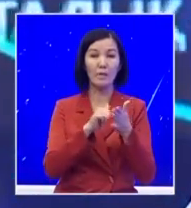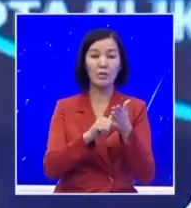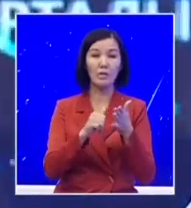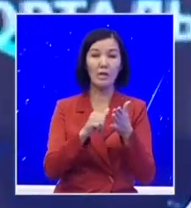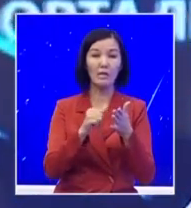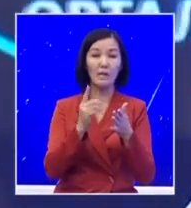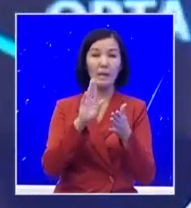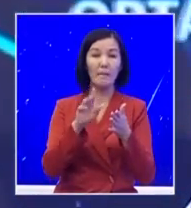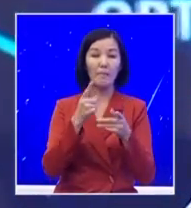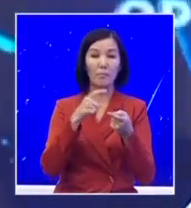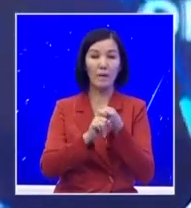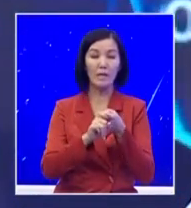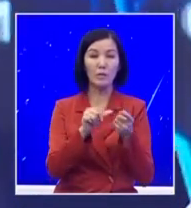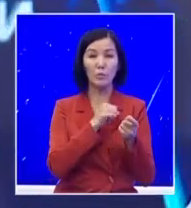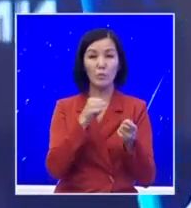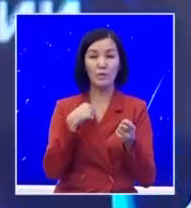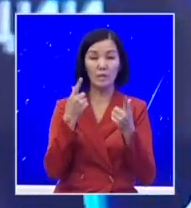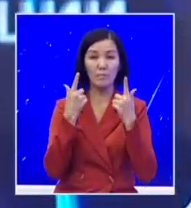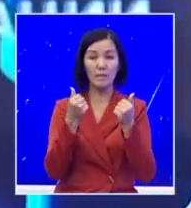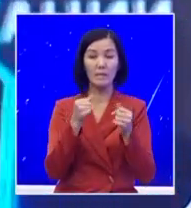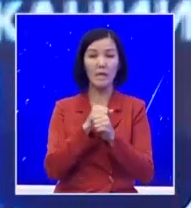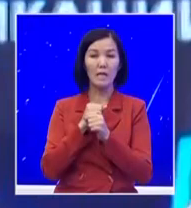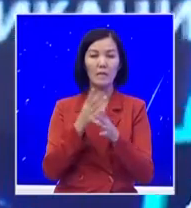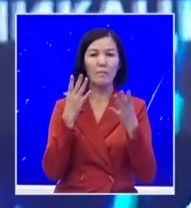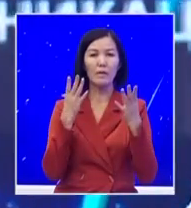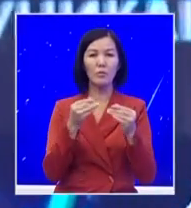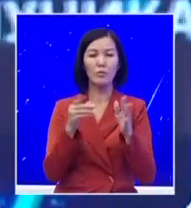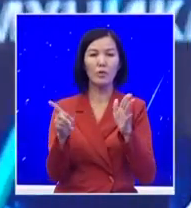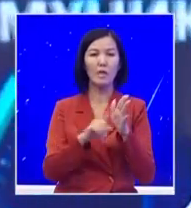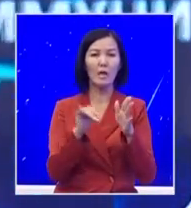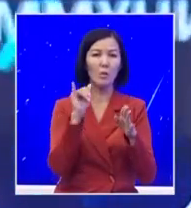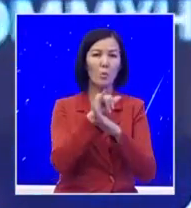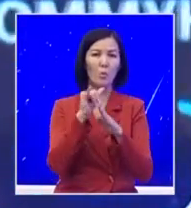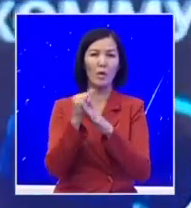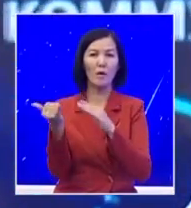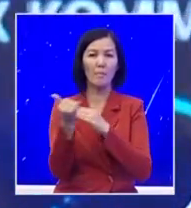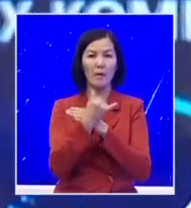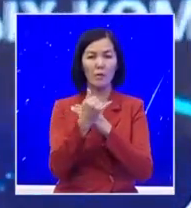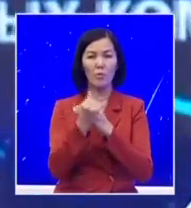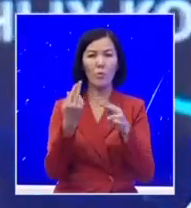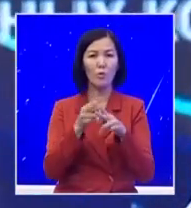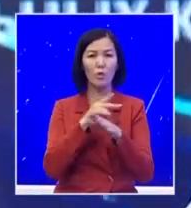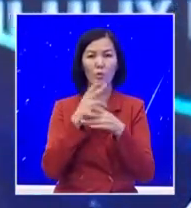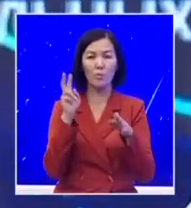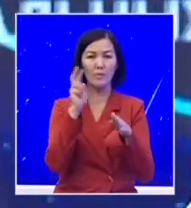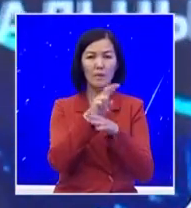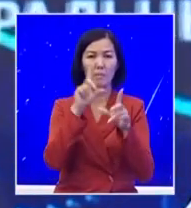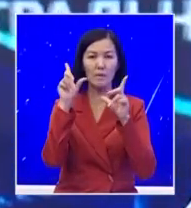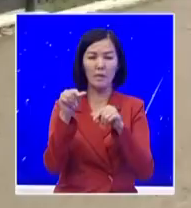қарым-қатынасы. Өздеріңіз жақсы білесіздер, демалыс күндері адамдардың өзара қарым-қатынасы көбейеді. Тұрғындардың сапарға шығуы